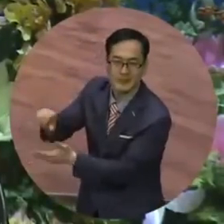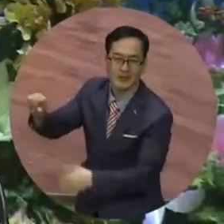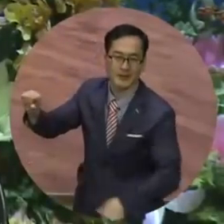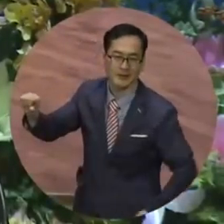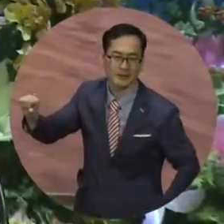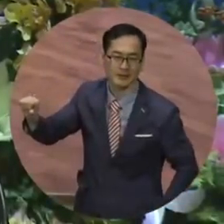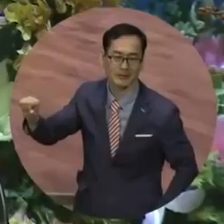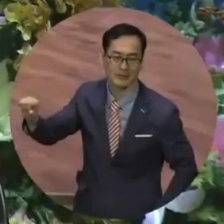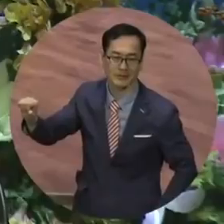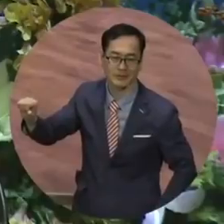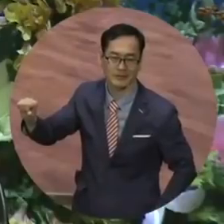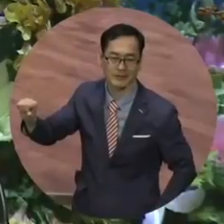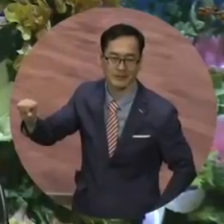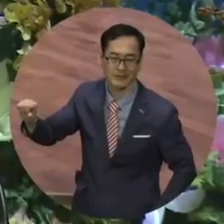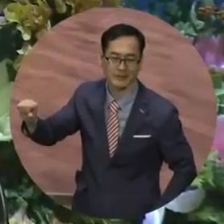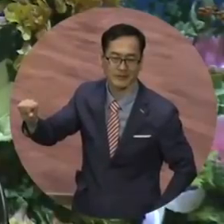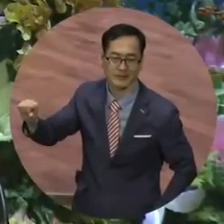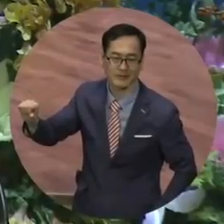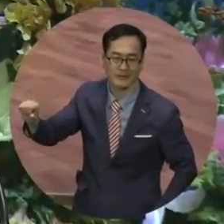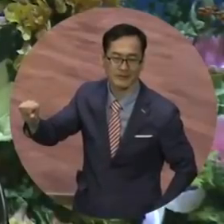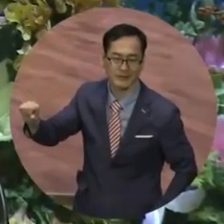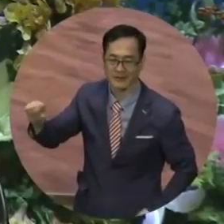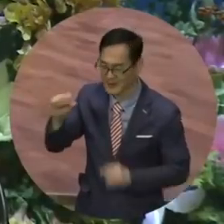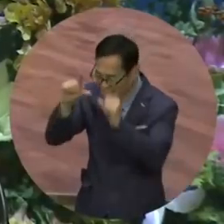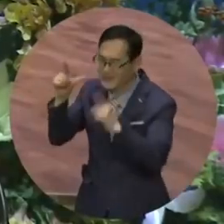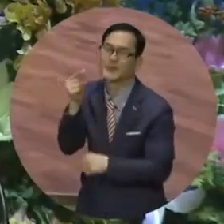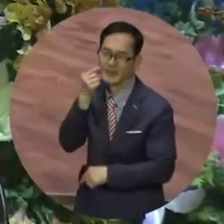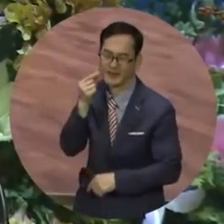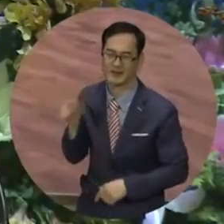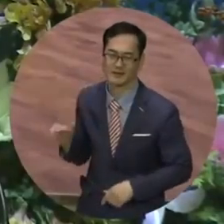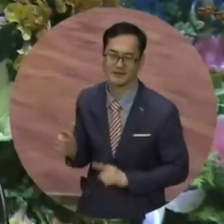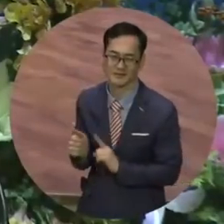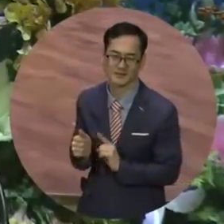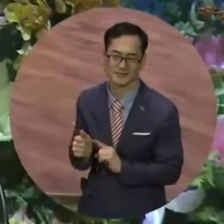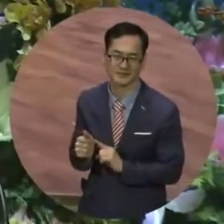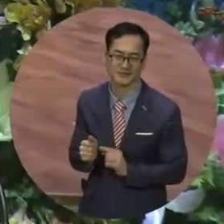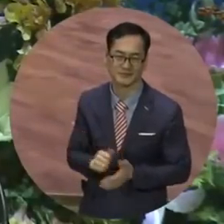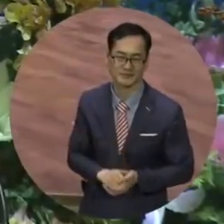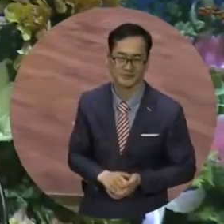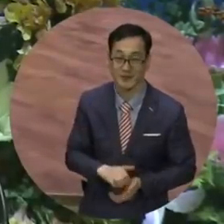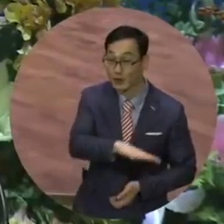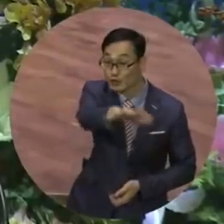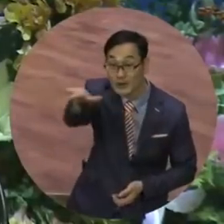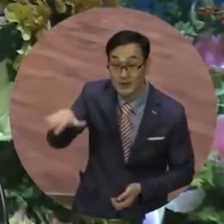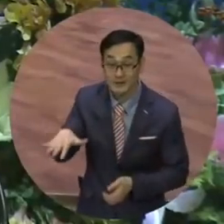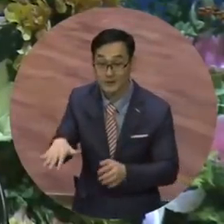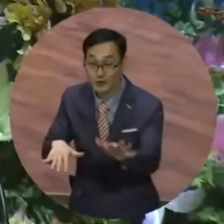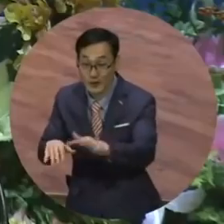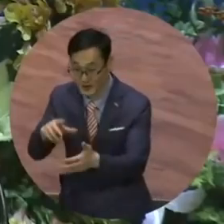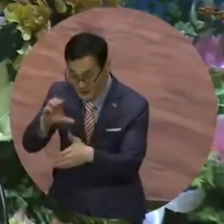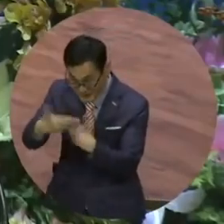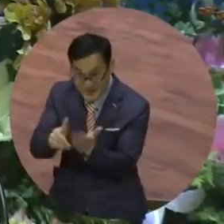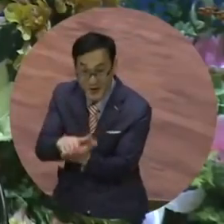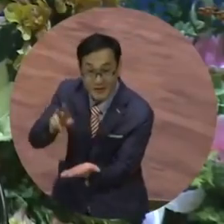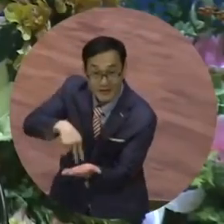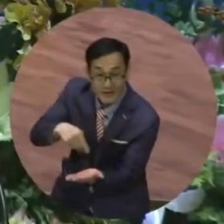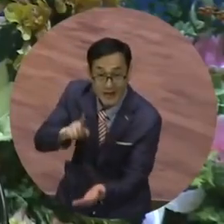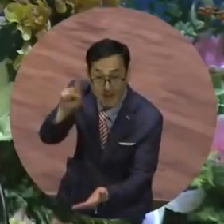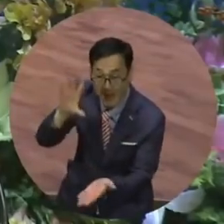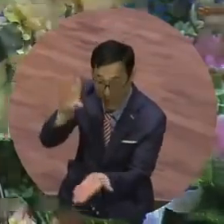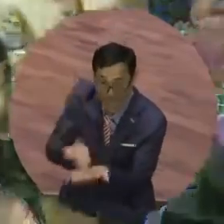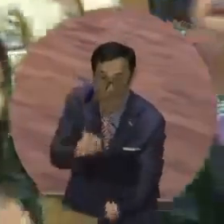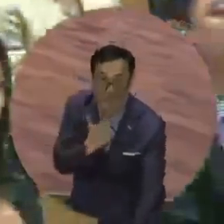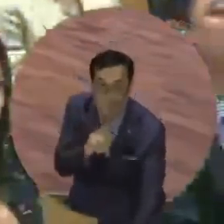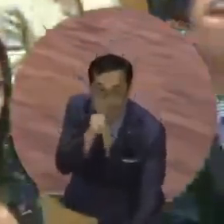못해서 못 떠났다. 여러분 한 번도 안 읽고도 진리 찾았잖아. 진리가 누구요? 진리할 때 진리가 너희를 자유롭게